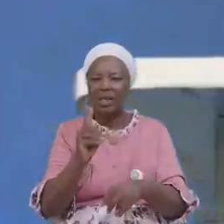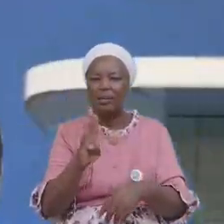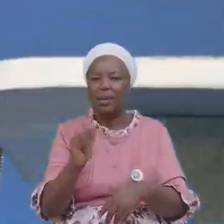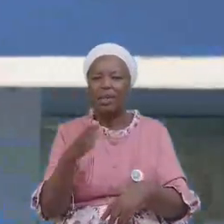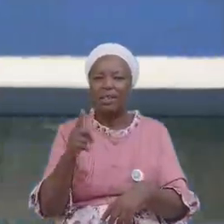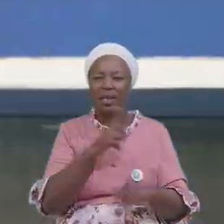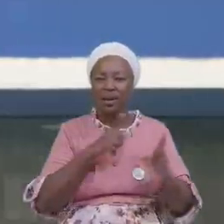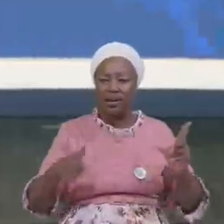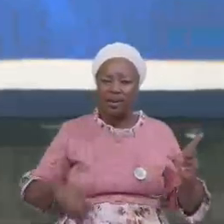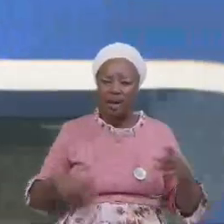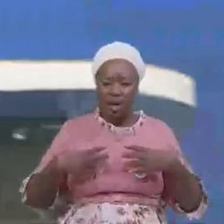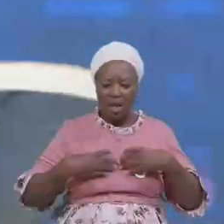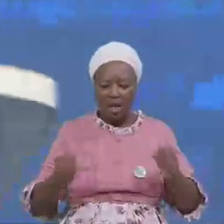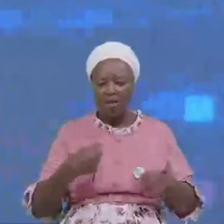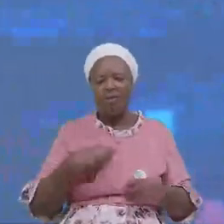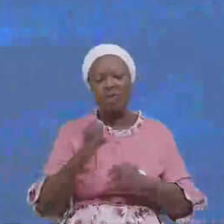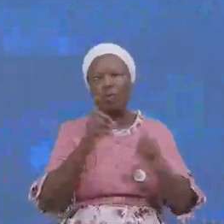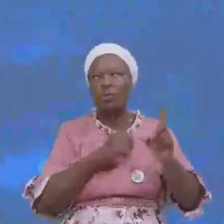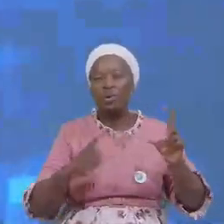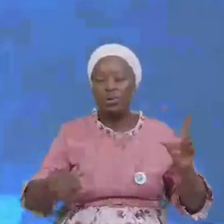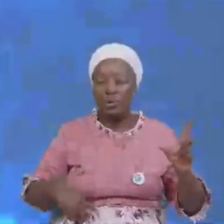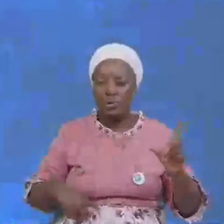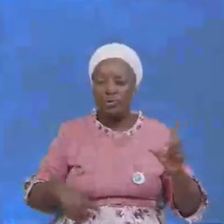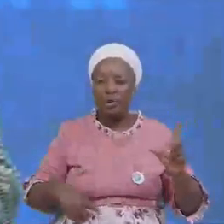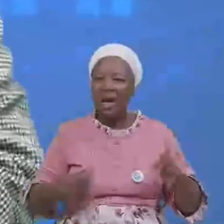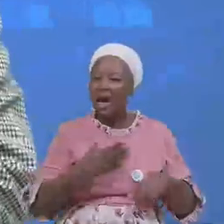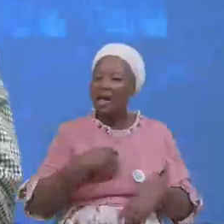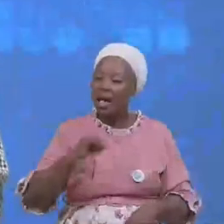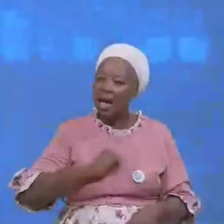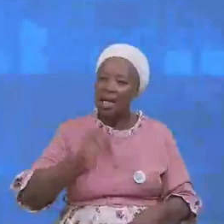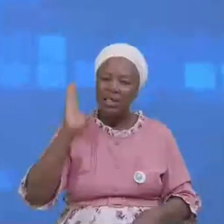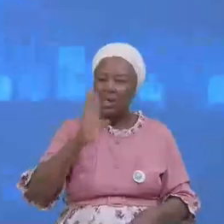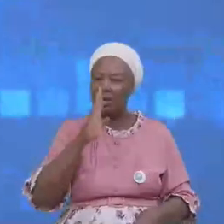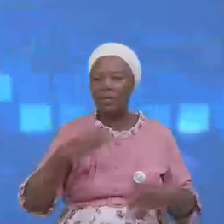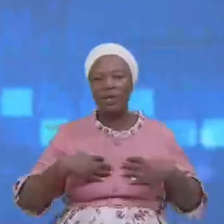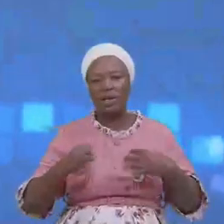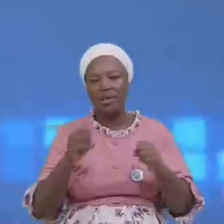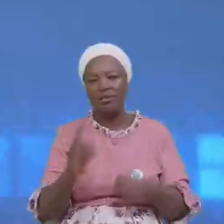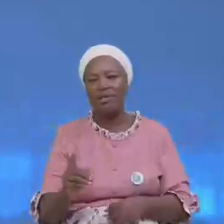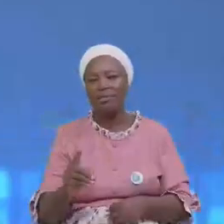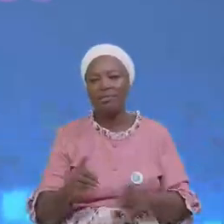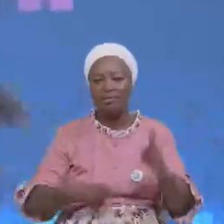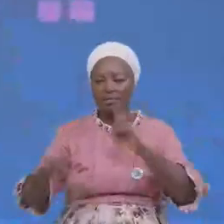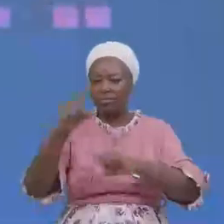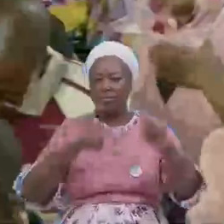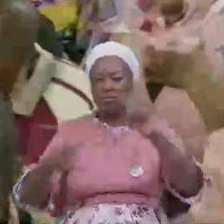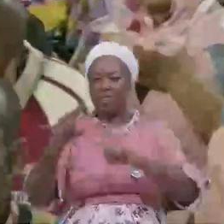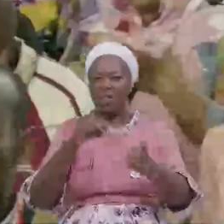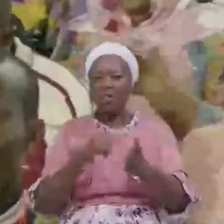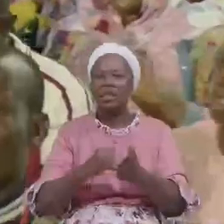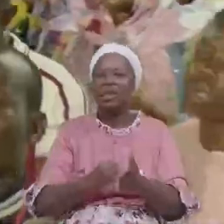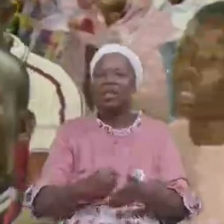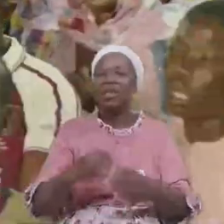Seigneur. Guéris-moi et je serai guéri. Est-ce que tu peux le répéter?